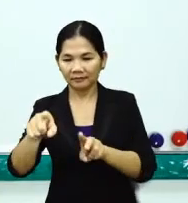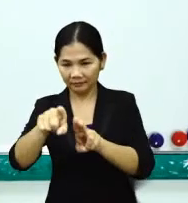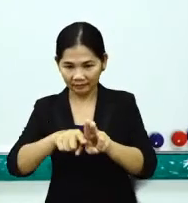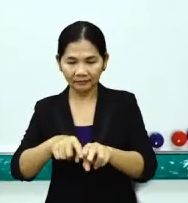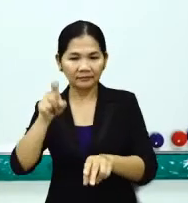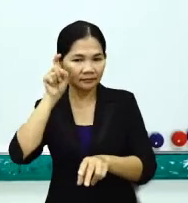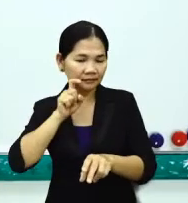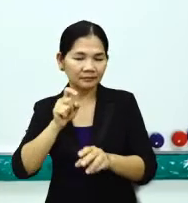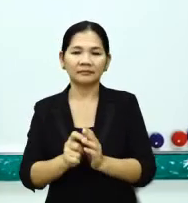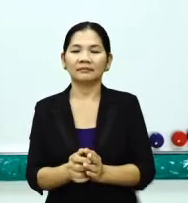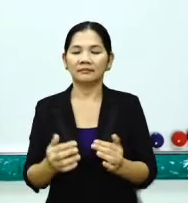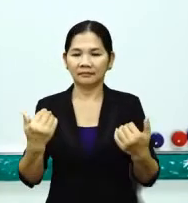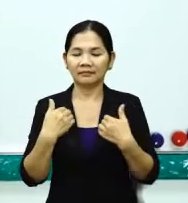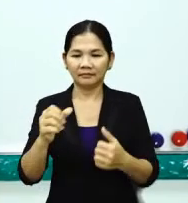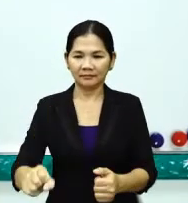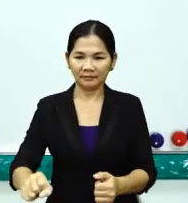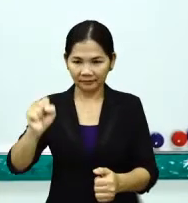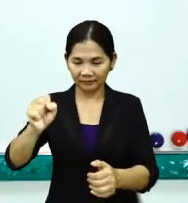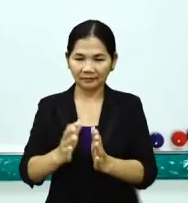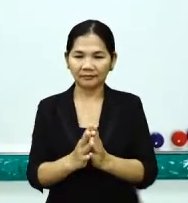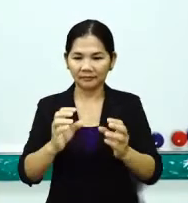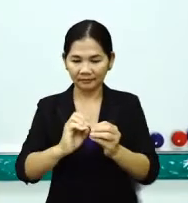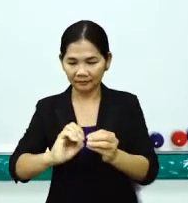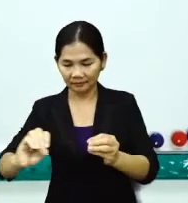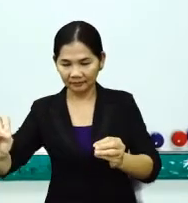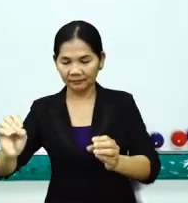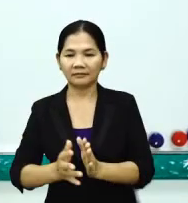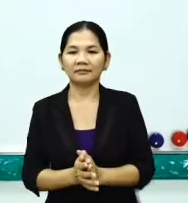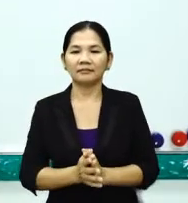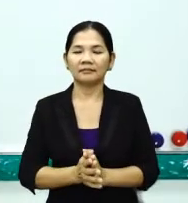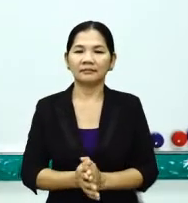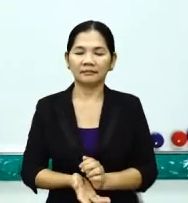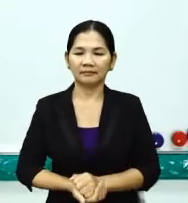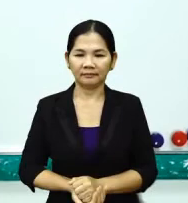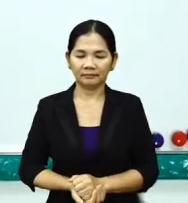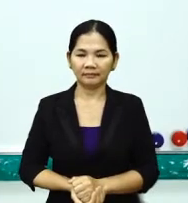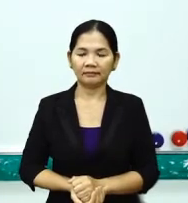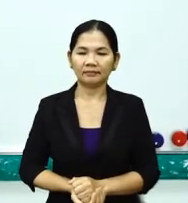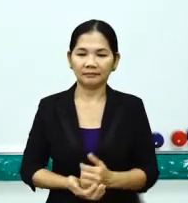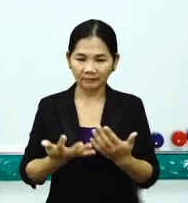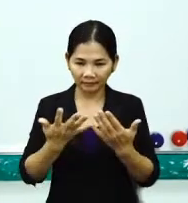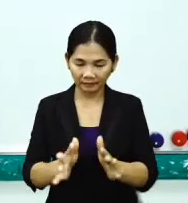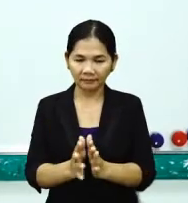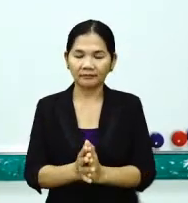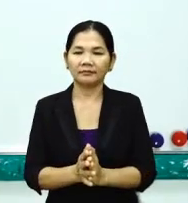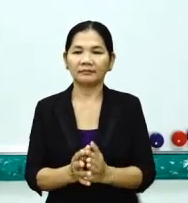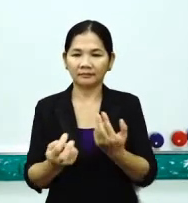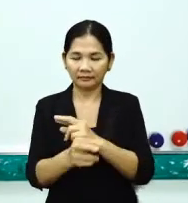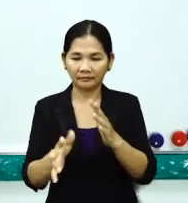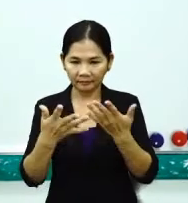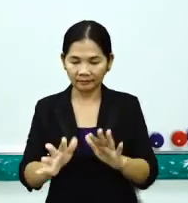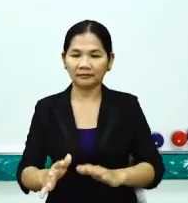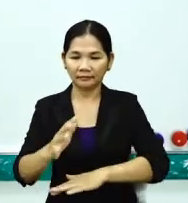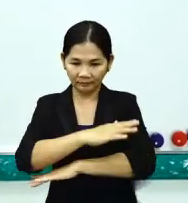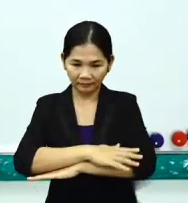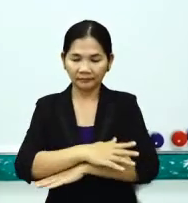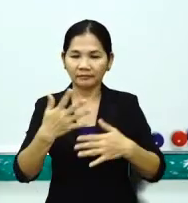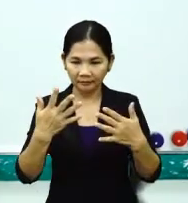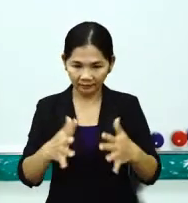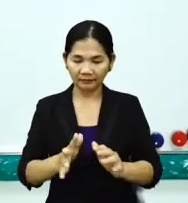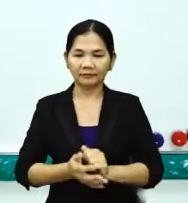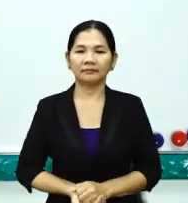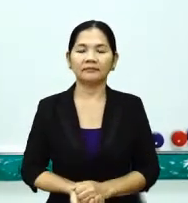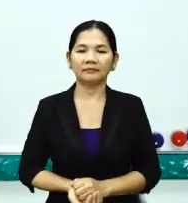tốt Cho lúc cả đá chân nuốn đầy xó rồi có phượt Chà, cô mang tìm rồi rồi chị sát đã lấy tọc rồi rồi lên mẹ này